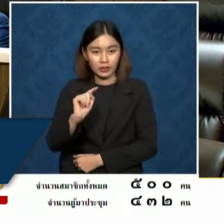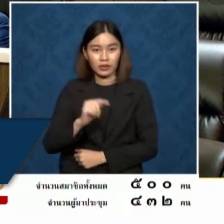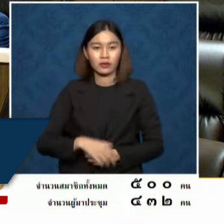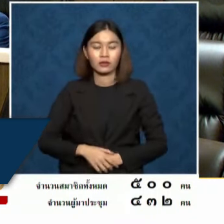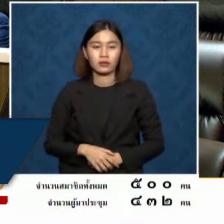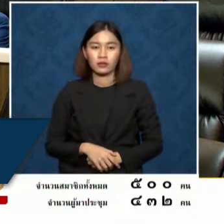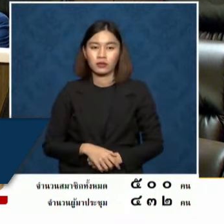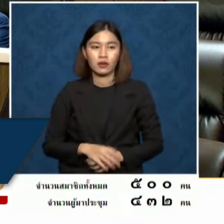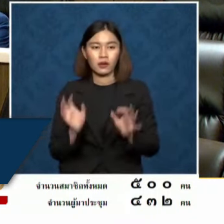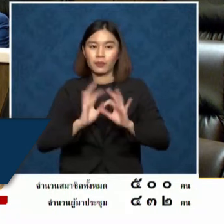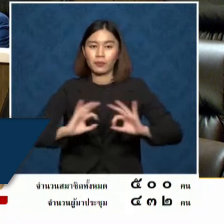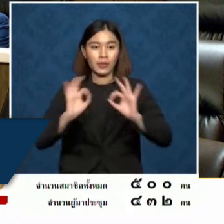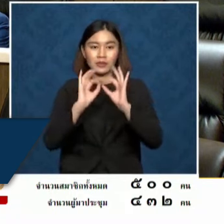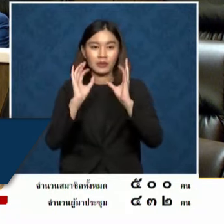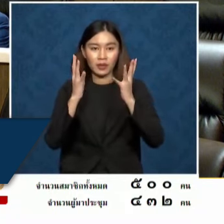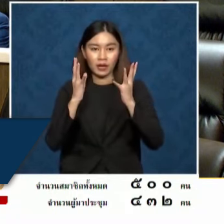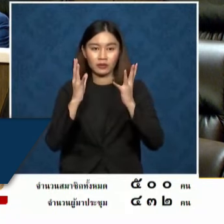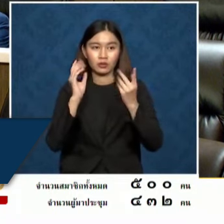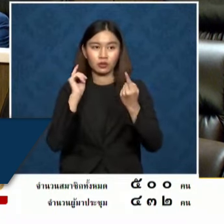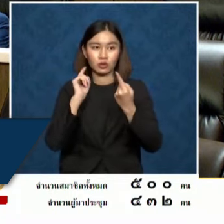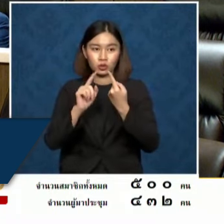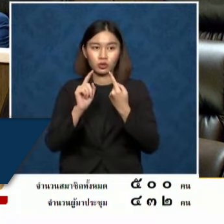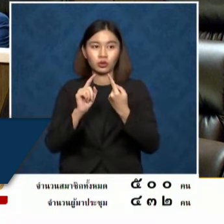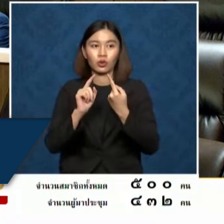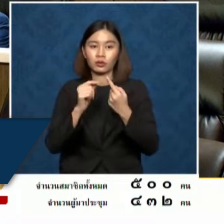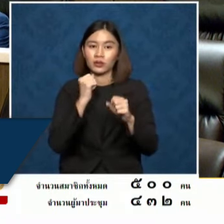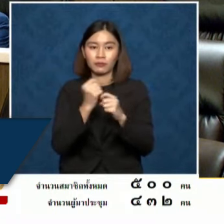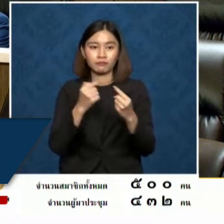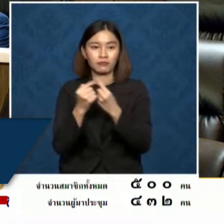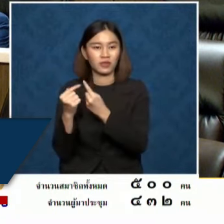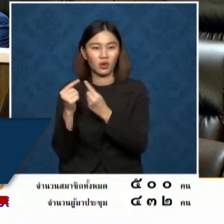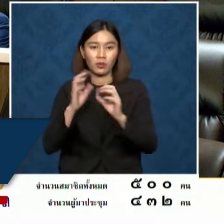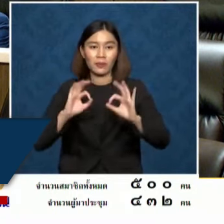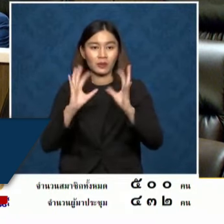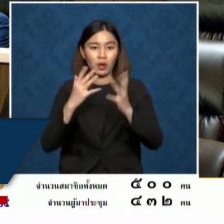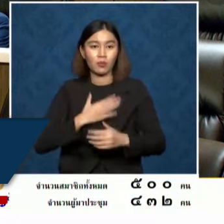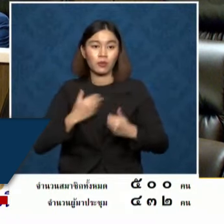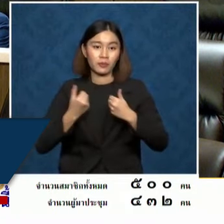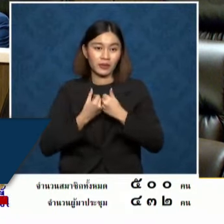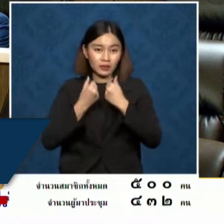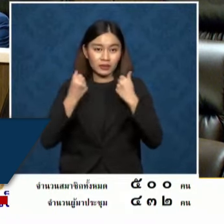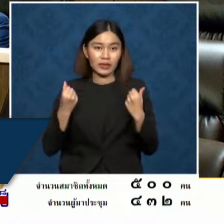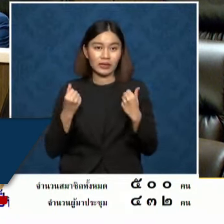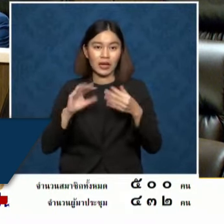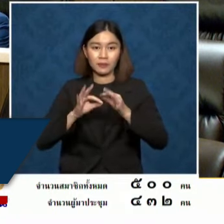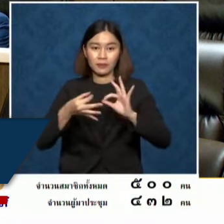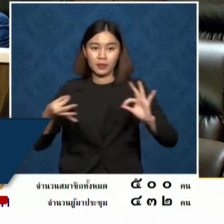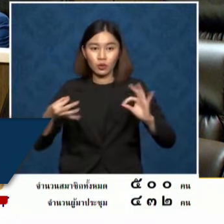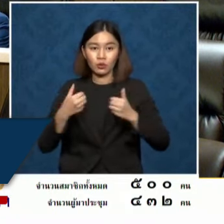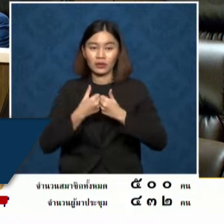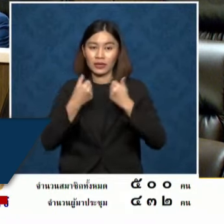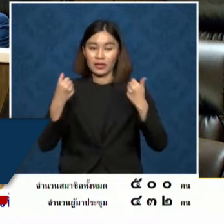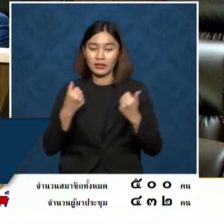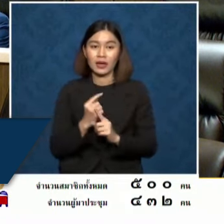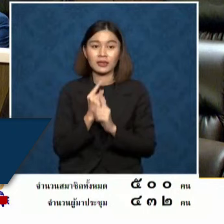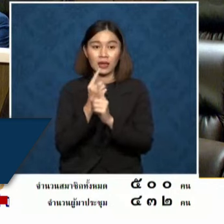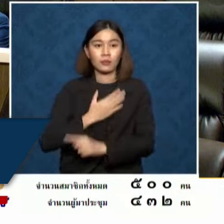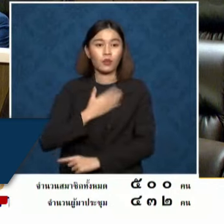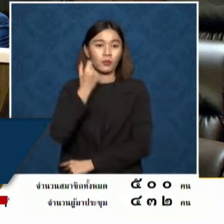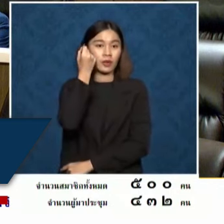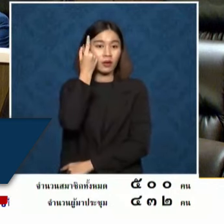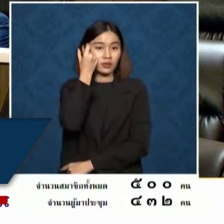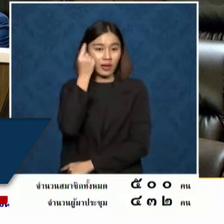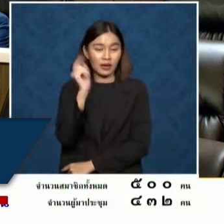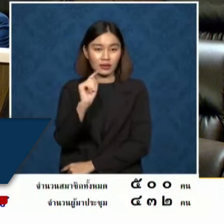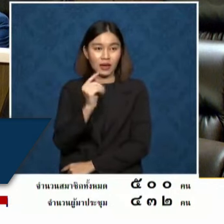ไม่มีความจำเป็นต้องดำเนินการต่อไปซึ่งผมขอขยายความต่อจากประโยคของท่านครับตามความเข้าใจของผม